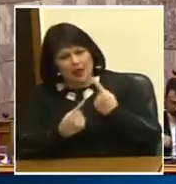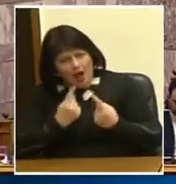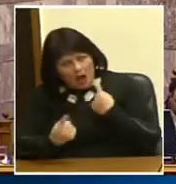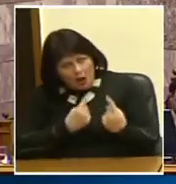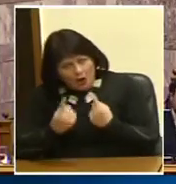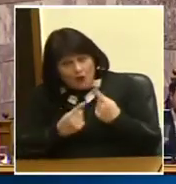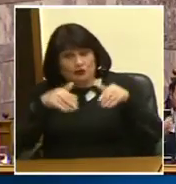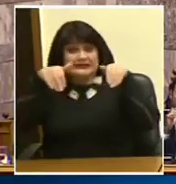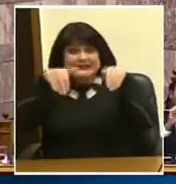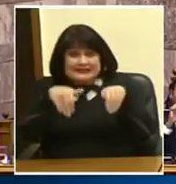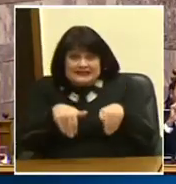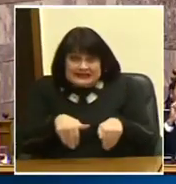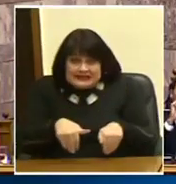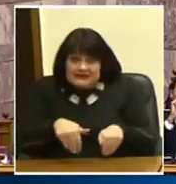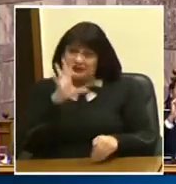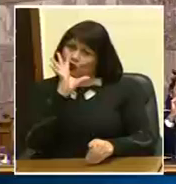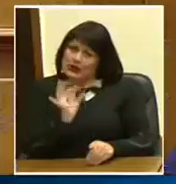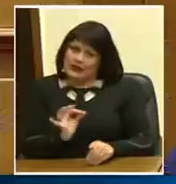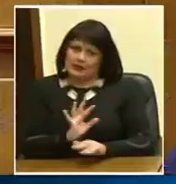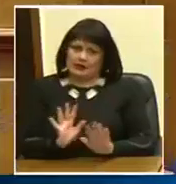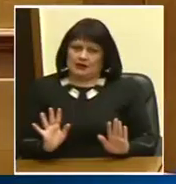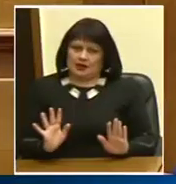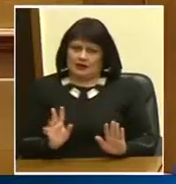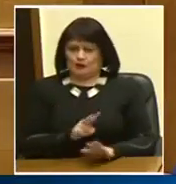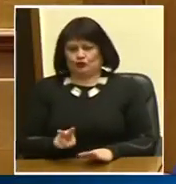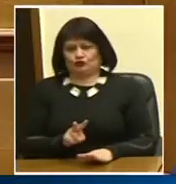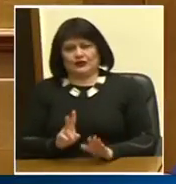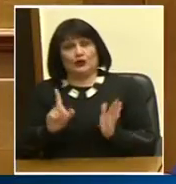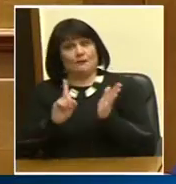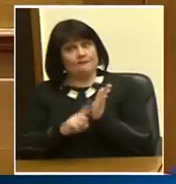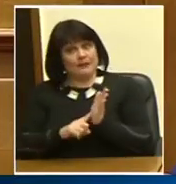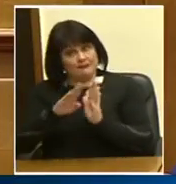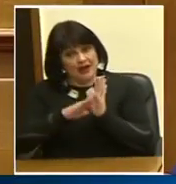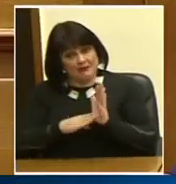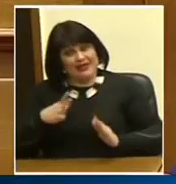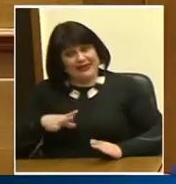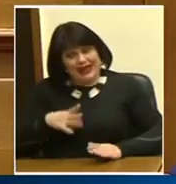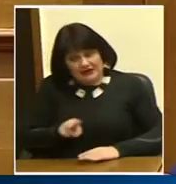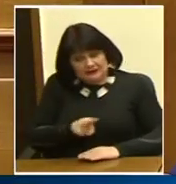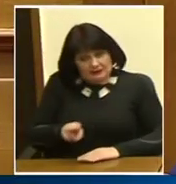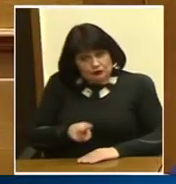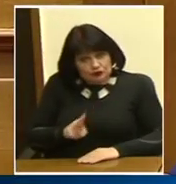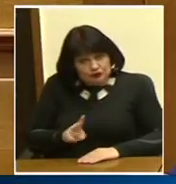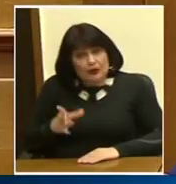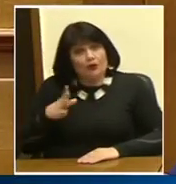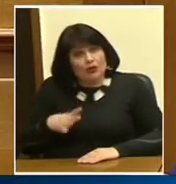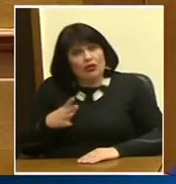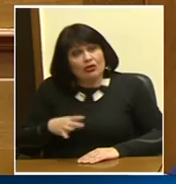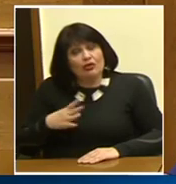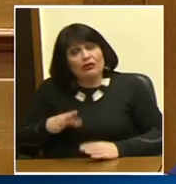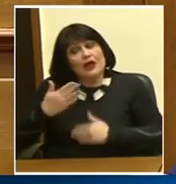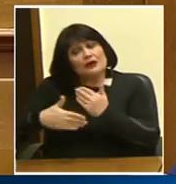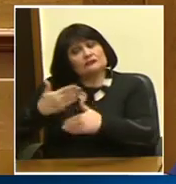με σεβασμό και με ειλικρίνεια. Προϋποθέτει καλή θέληση και μακρόχρονη κοινή